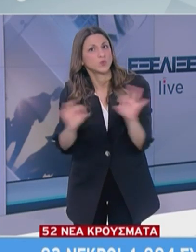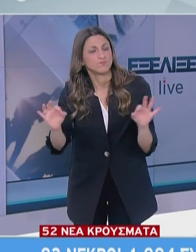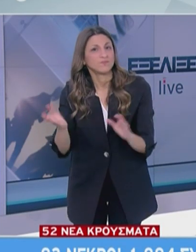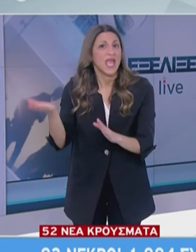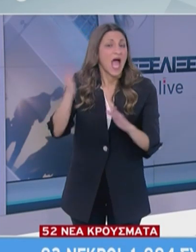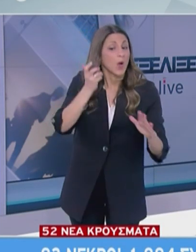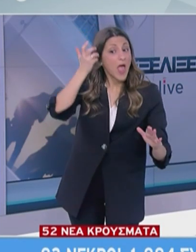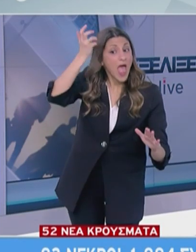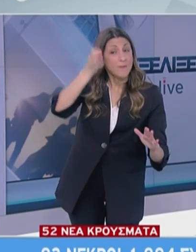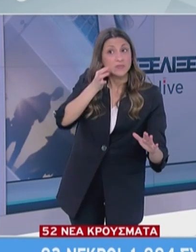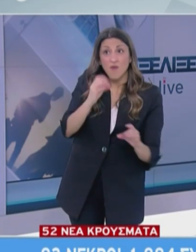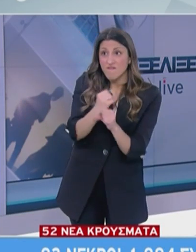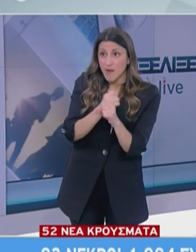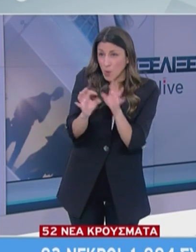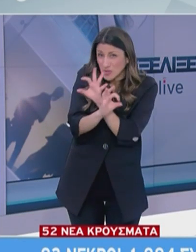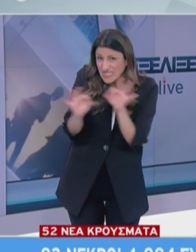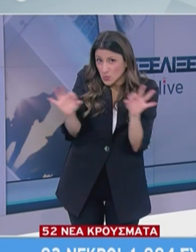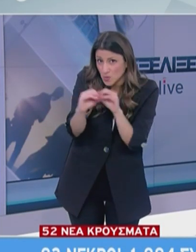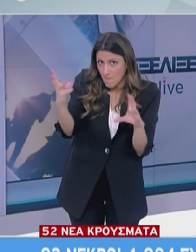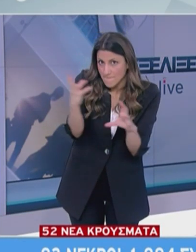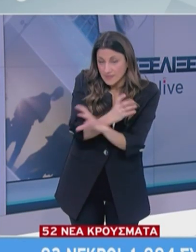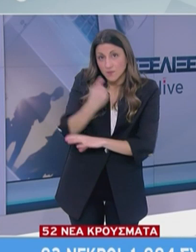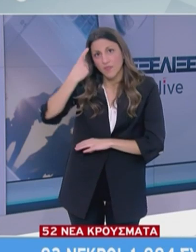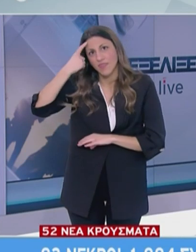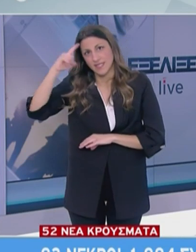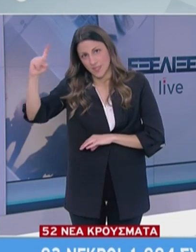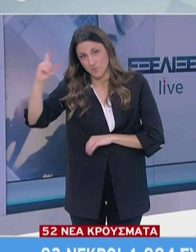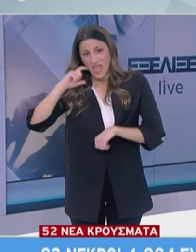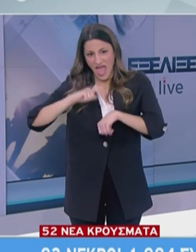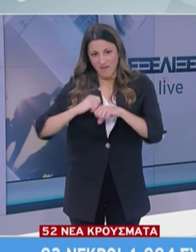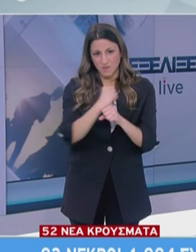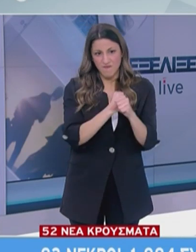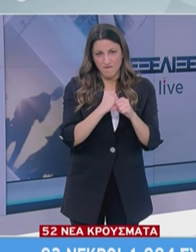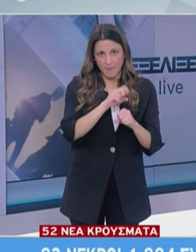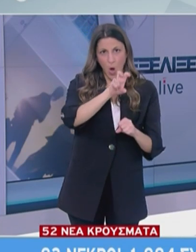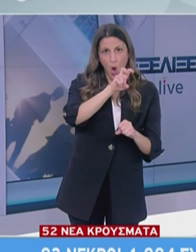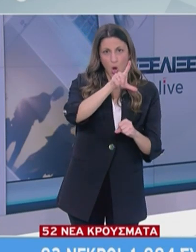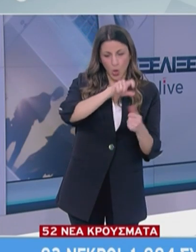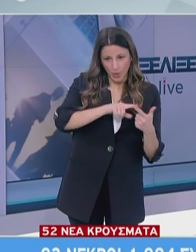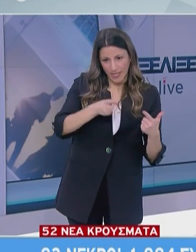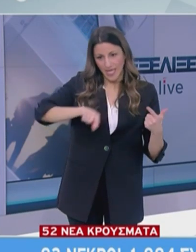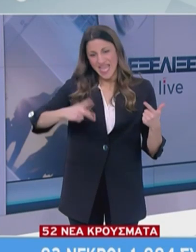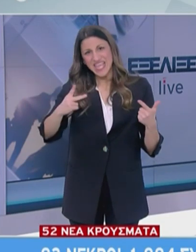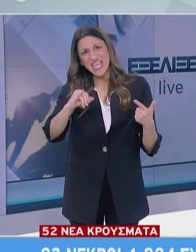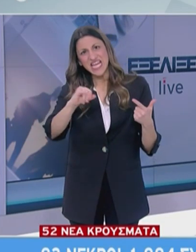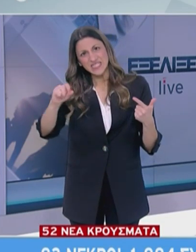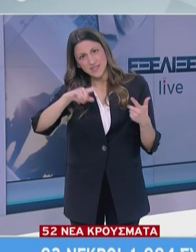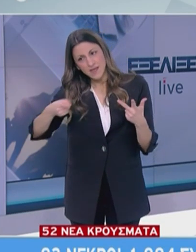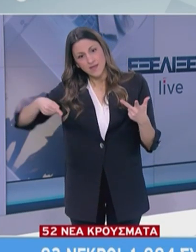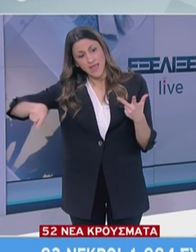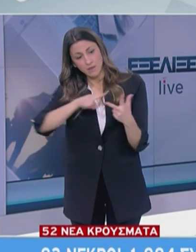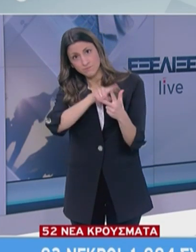σαφείς αποδείξεις ότι το φάρμακο λειτουργεί. Δεδομένες της χορήγησης χλωροκίνης σε συνδυασμό με κολχικίνη και το αντιβιωτικό σε νοσηλευόμενους